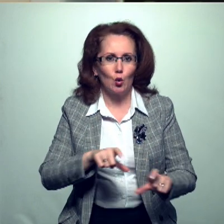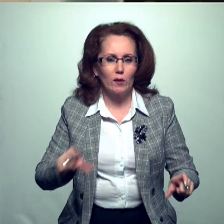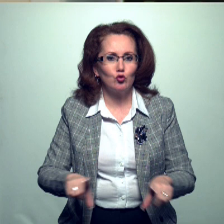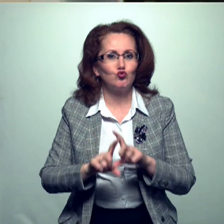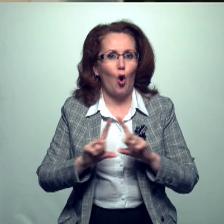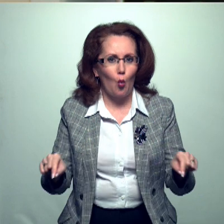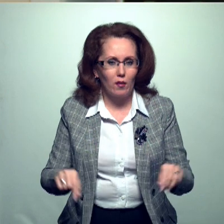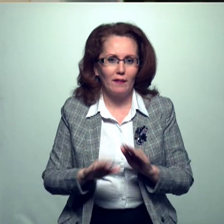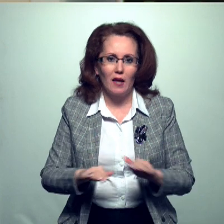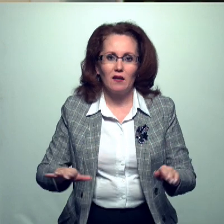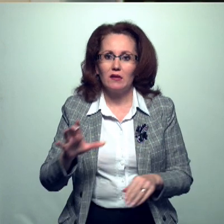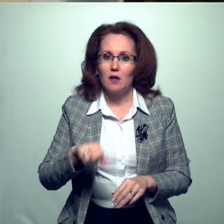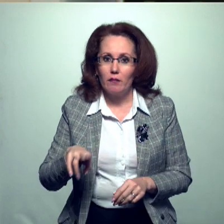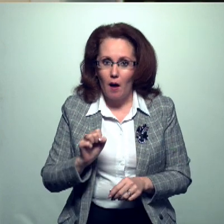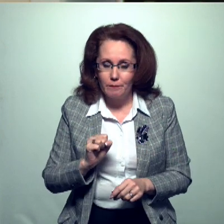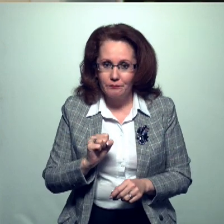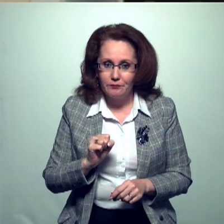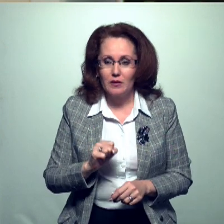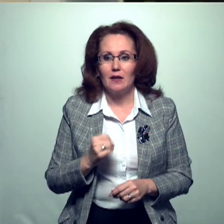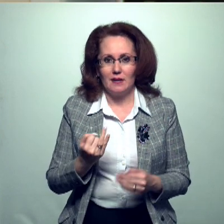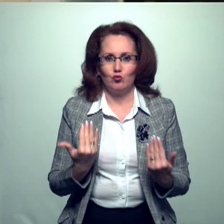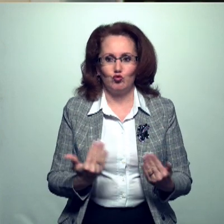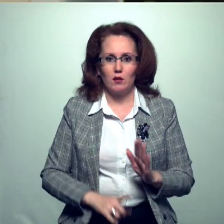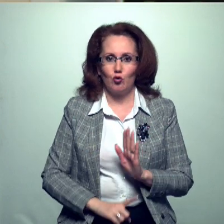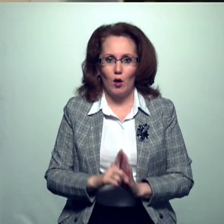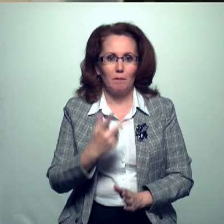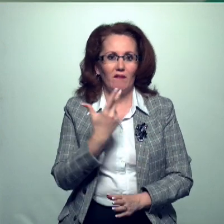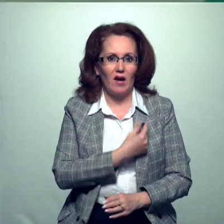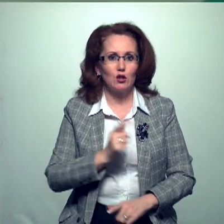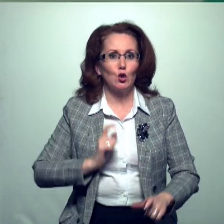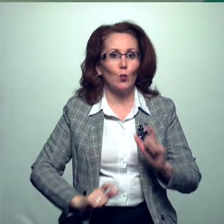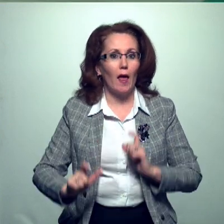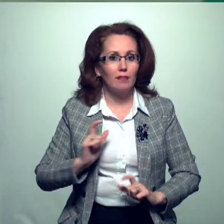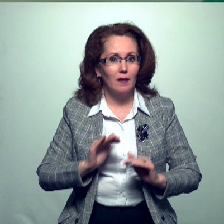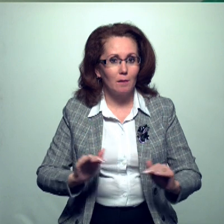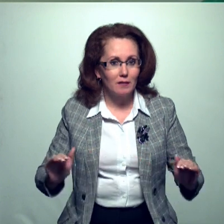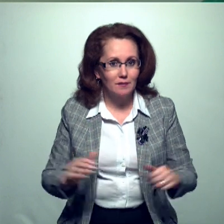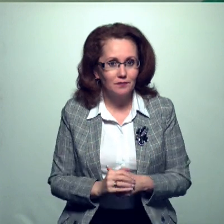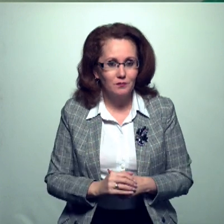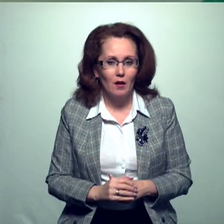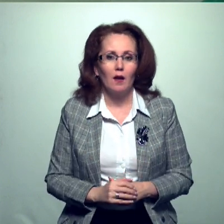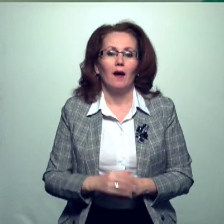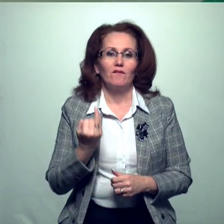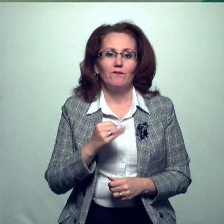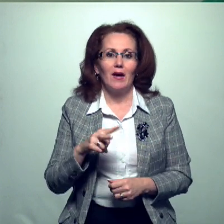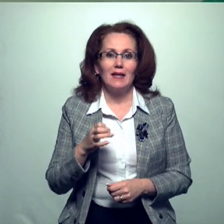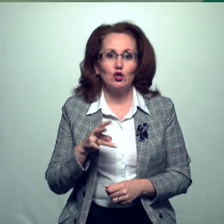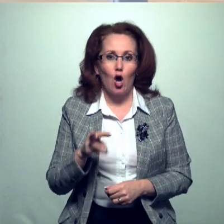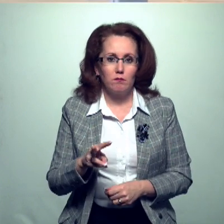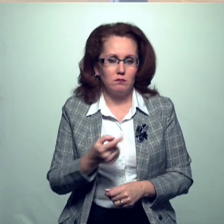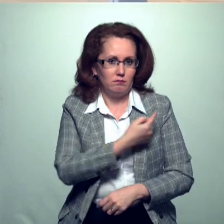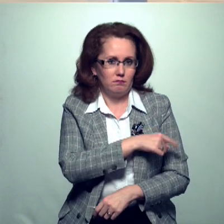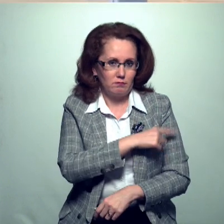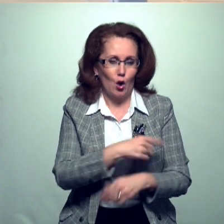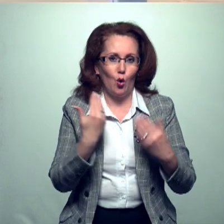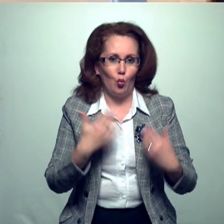школы, детского сада, и сейчас начинают прививаться студенты. В Ильинском ФАПе вакцинировали уже треть жителей села,